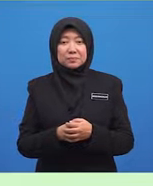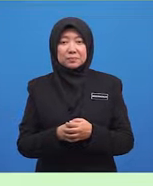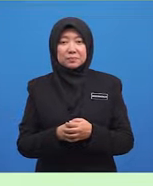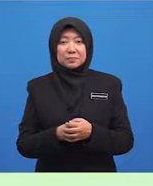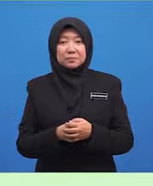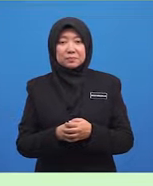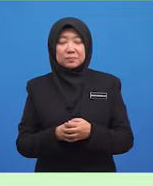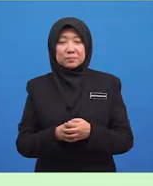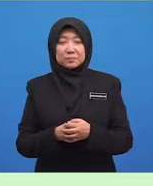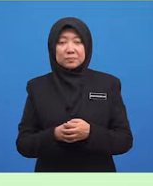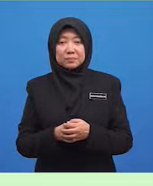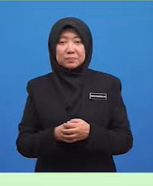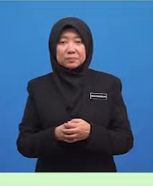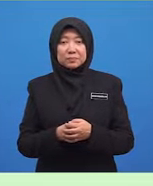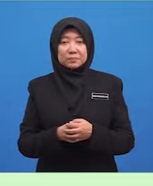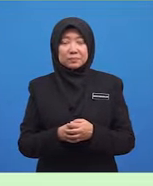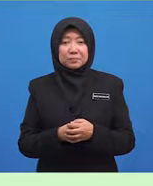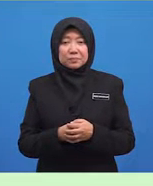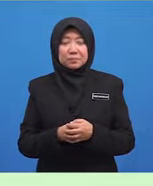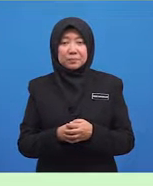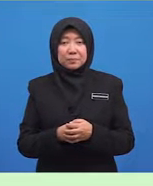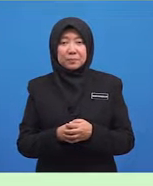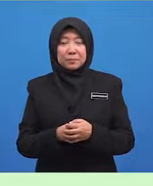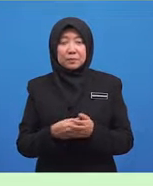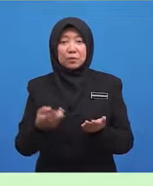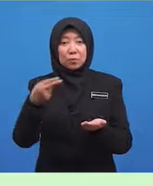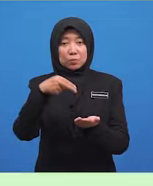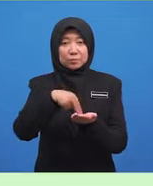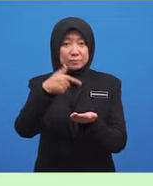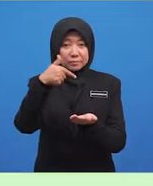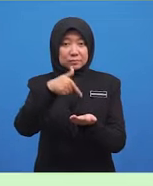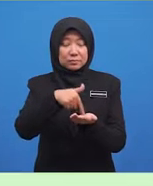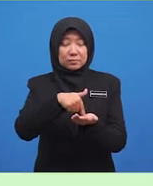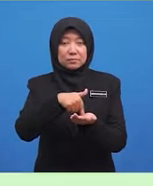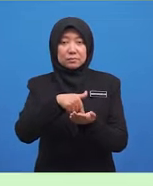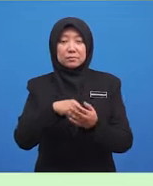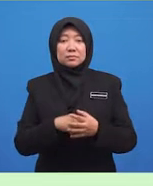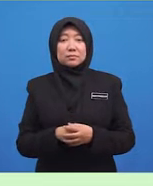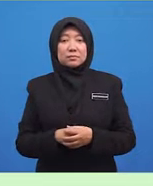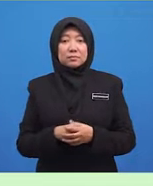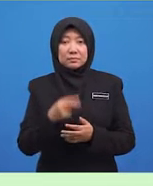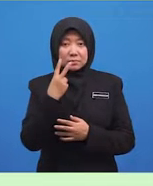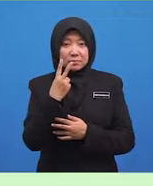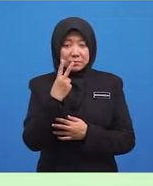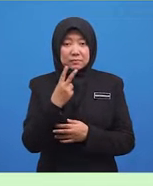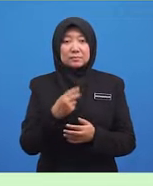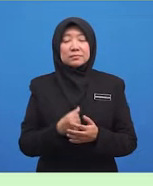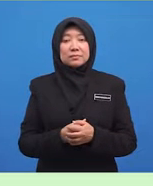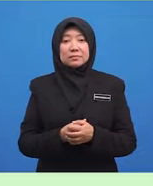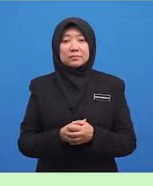Cikgu ulang lagi sekali. Pasangan jawapan untuk perkataan-perkataan yang diberi